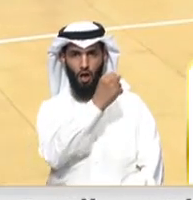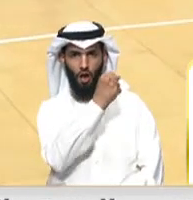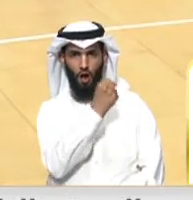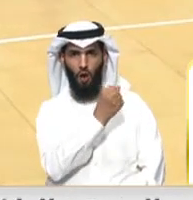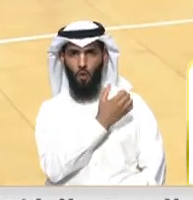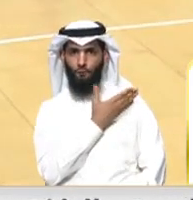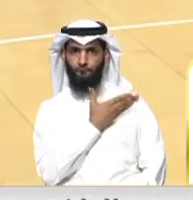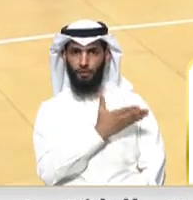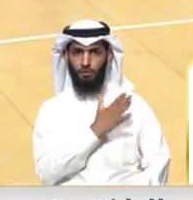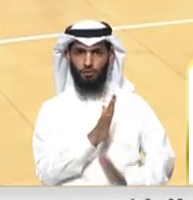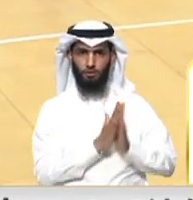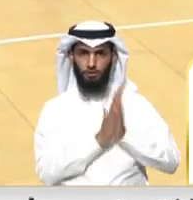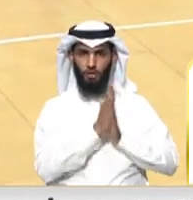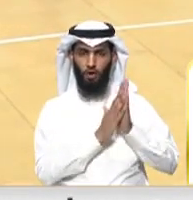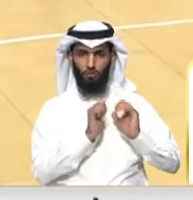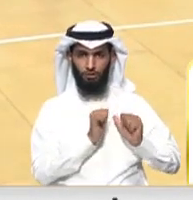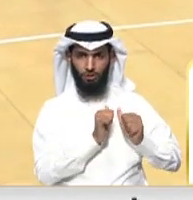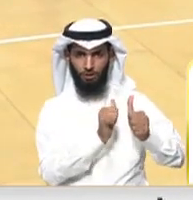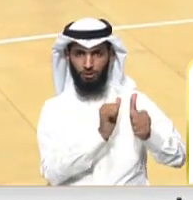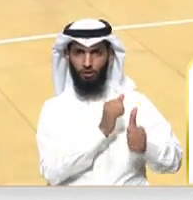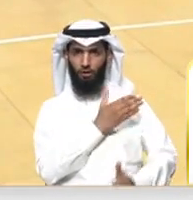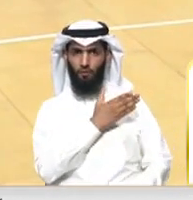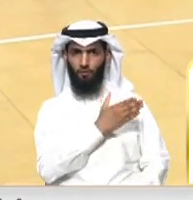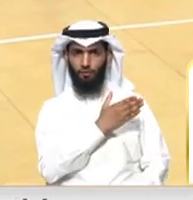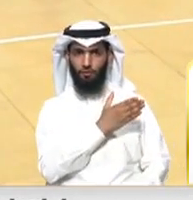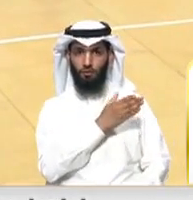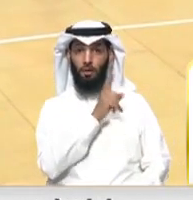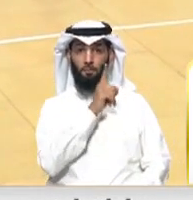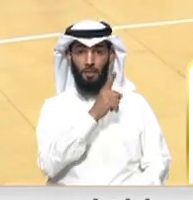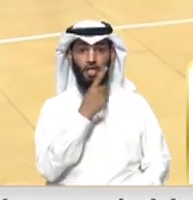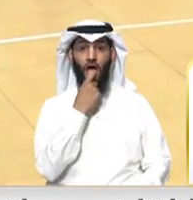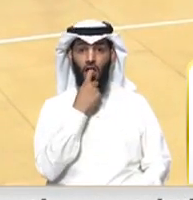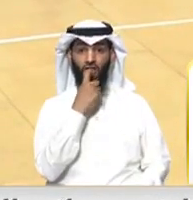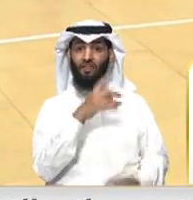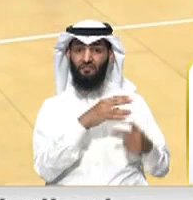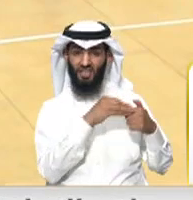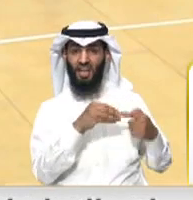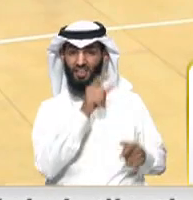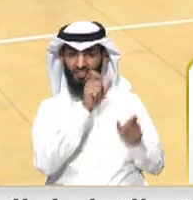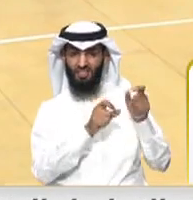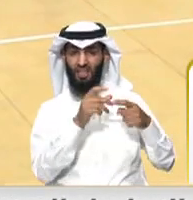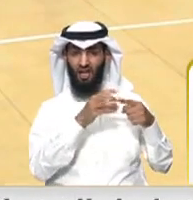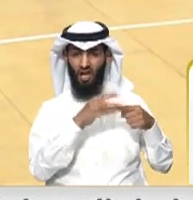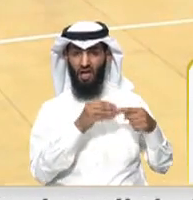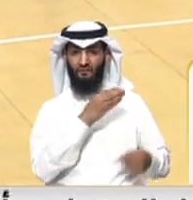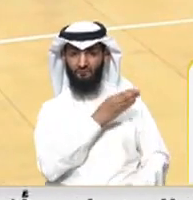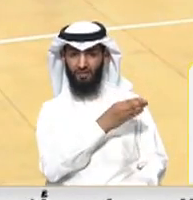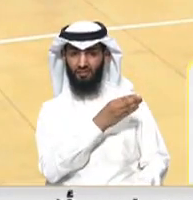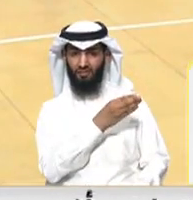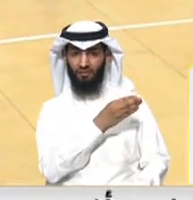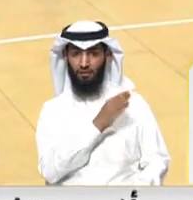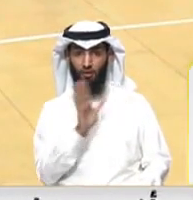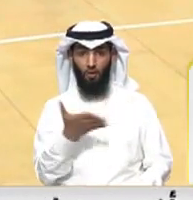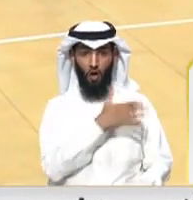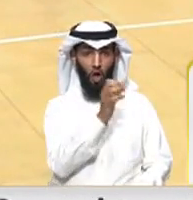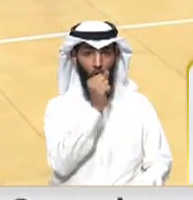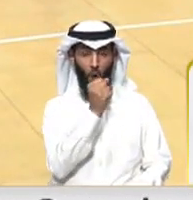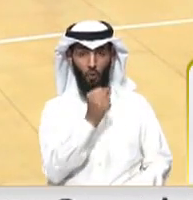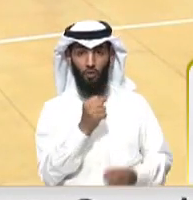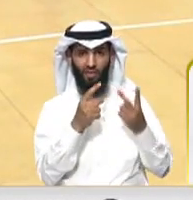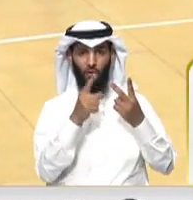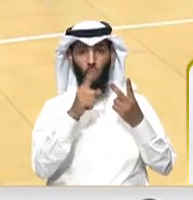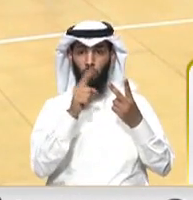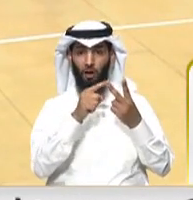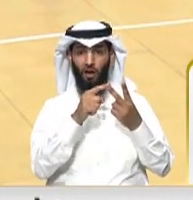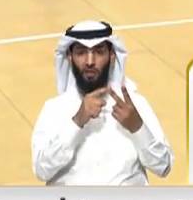حق البطولات، يعني مع نكس عنده لاعبين أتوقع، وبدل المحترفين، كان عندهم محترف متعور، يو بكل